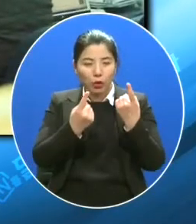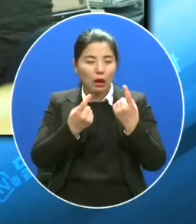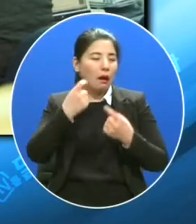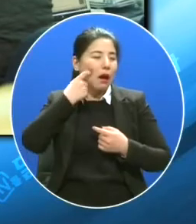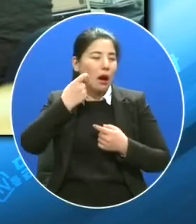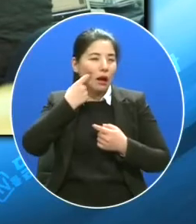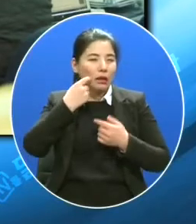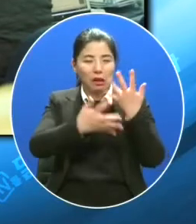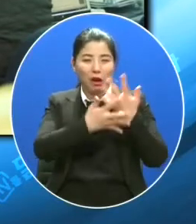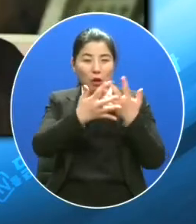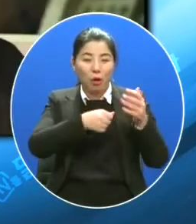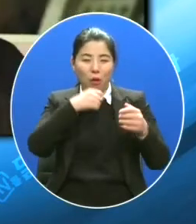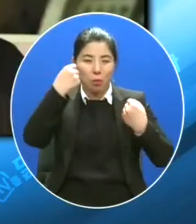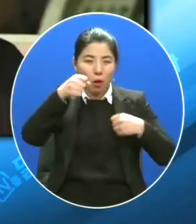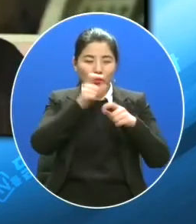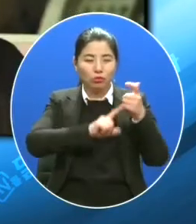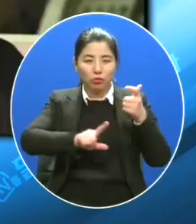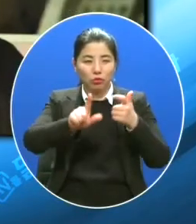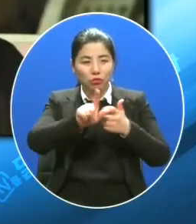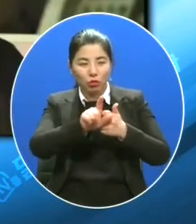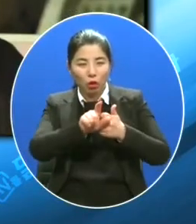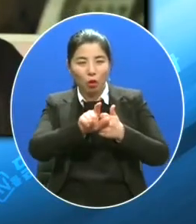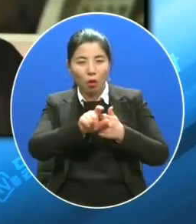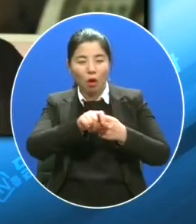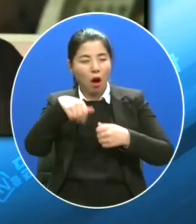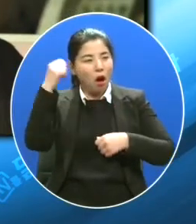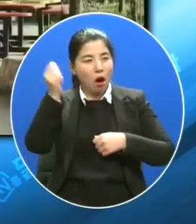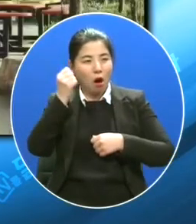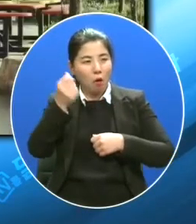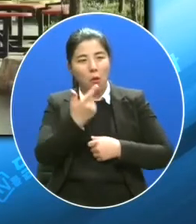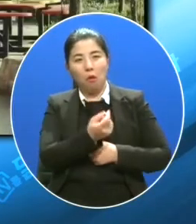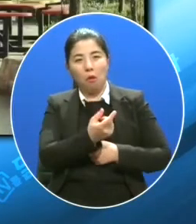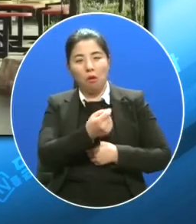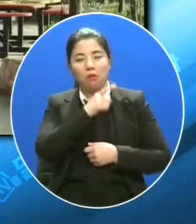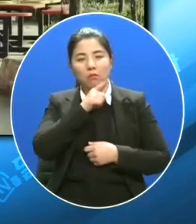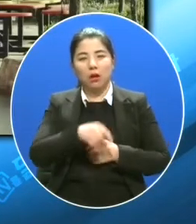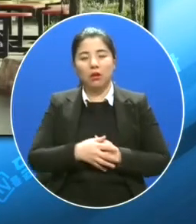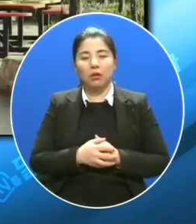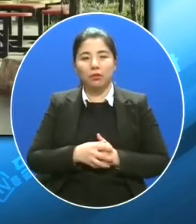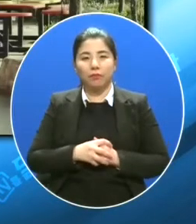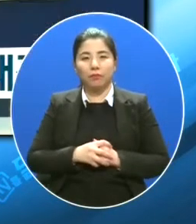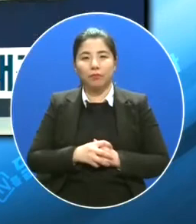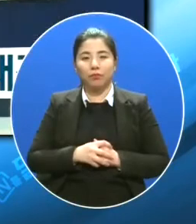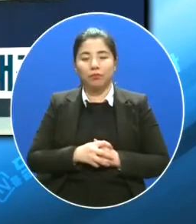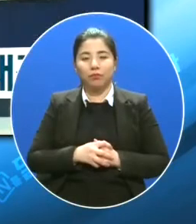존 웨인을 더 멋있는 카우보이로 여기게 되었다라는 개탄이 나오는 것이겠죠.